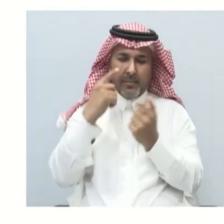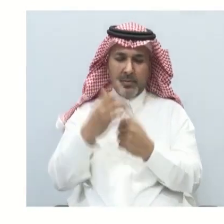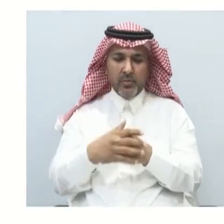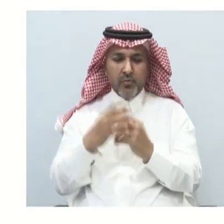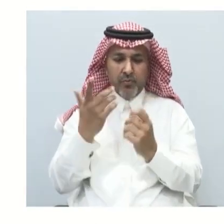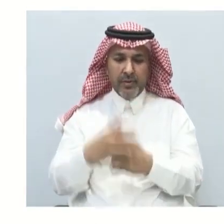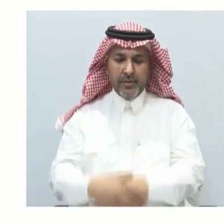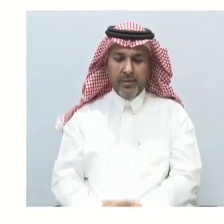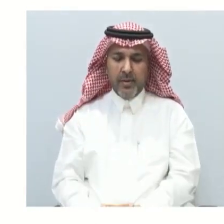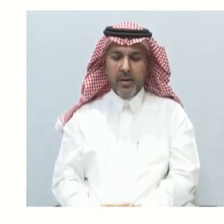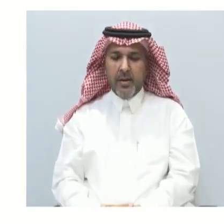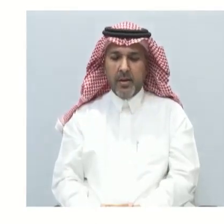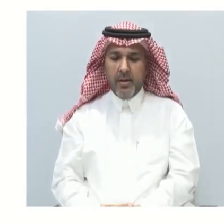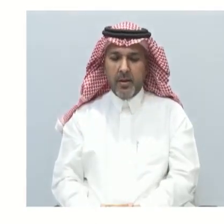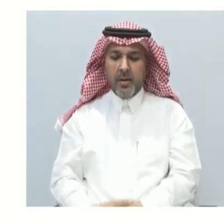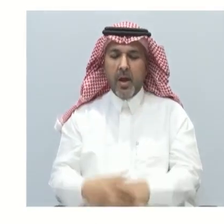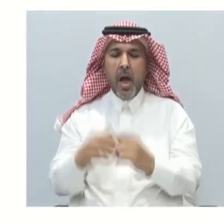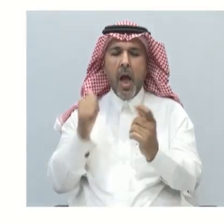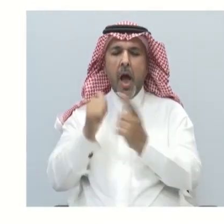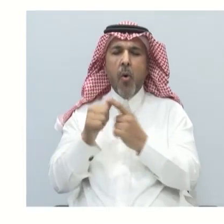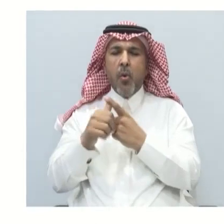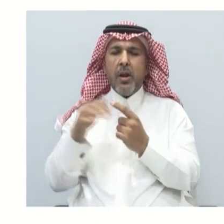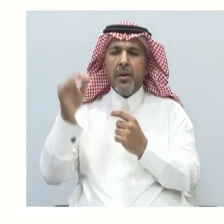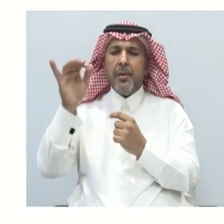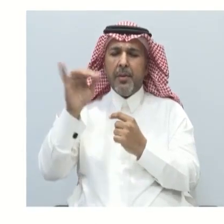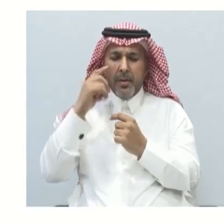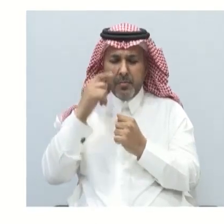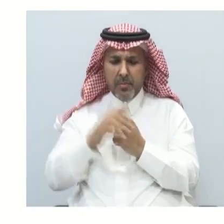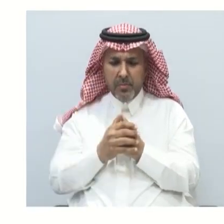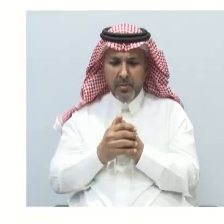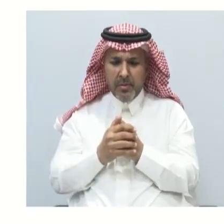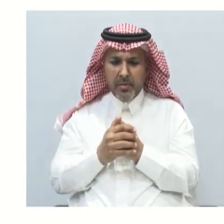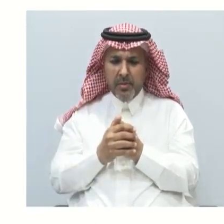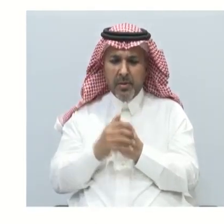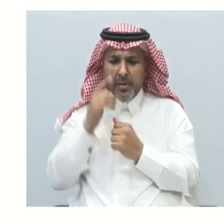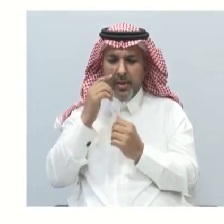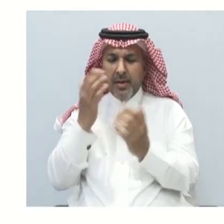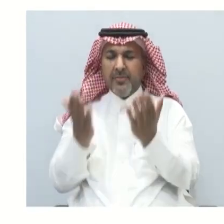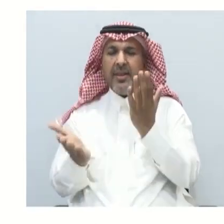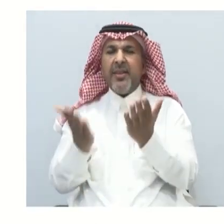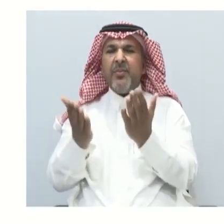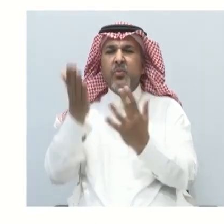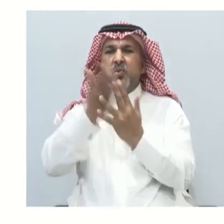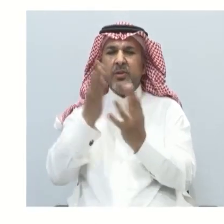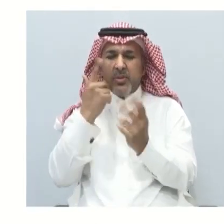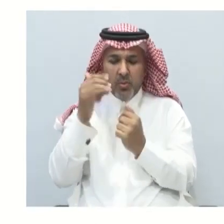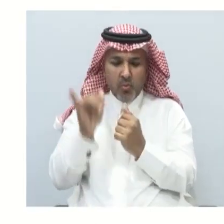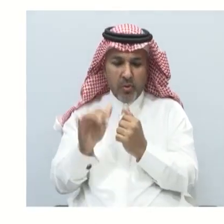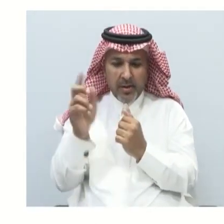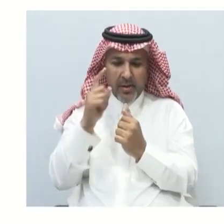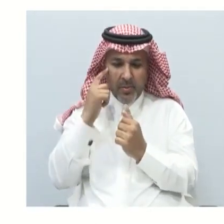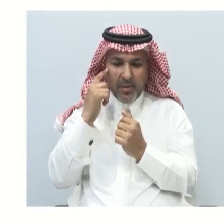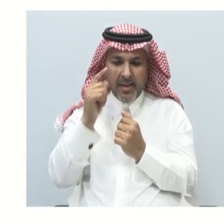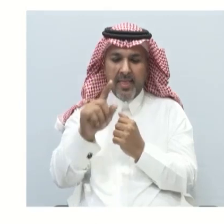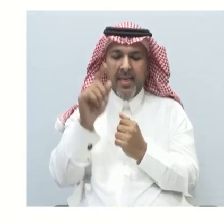فبالتالي يعني خلينا نبدا بالاسهل مو لازم احنا نبدا فيها بالترتيب فلو قلنا نبغى المتوسط الحسابي للواي فواضح ان هو الواي بار